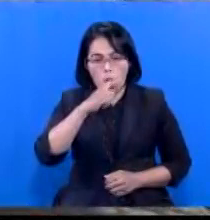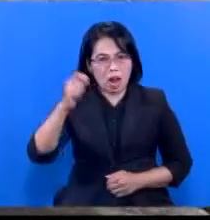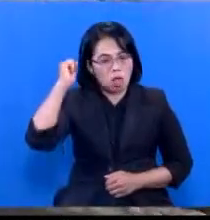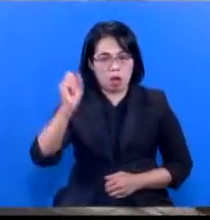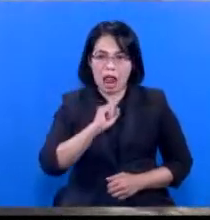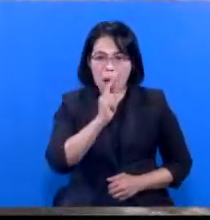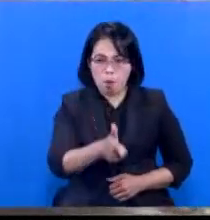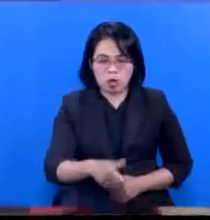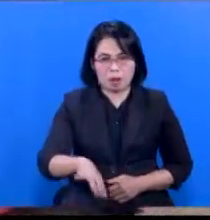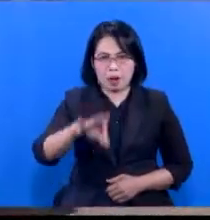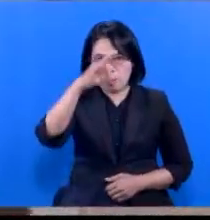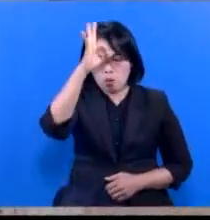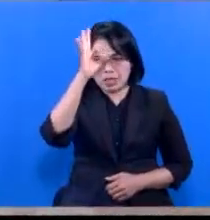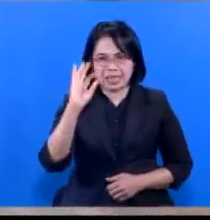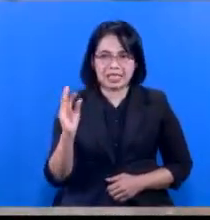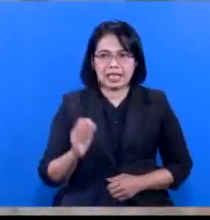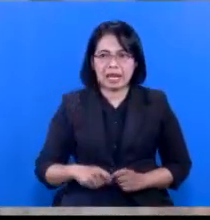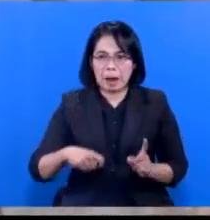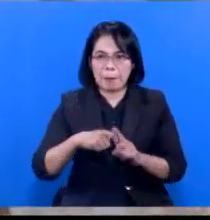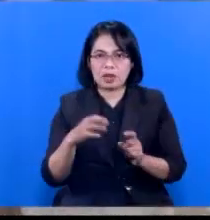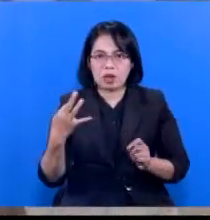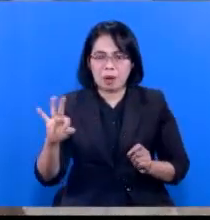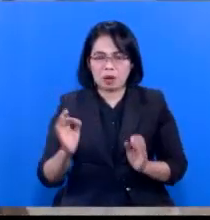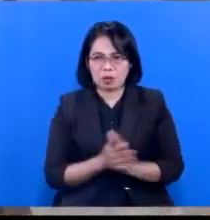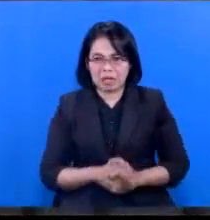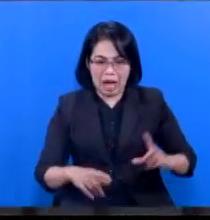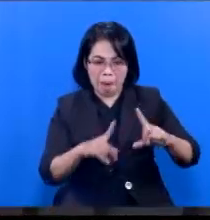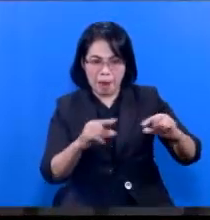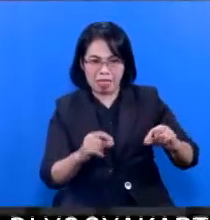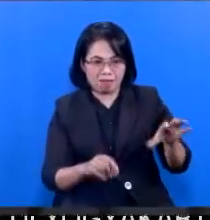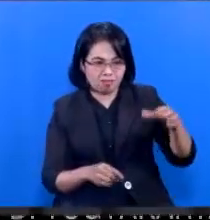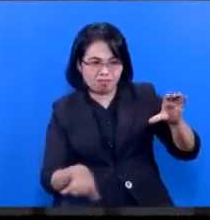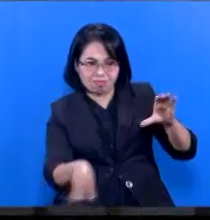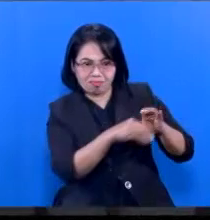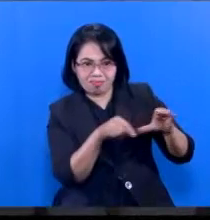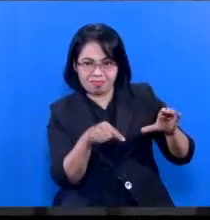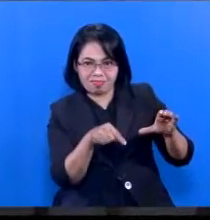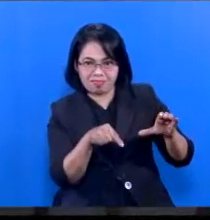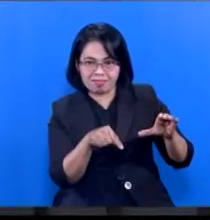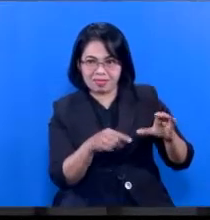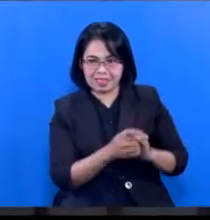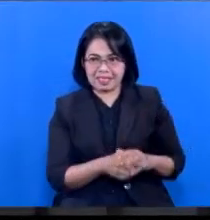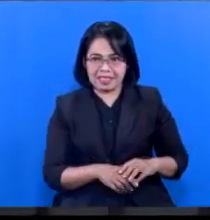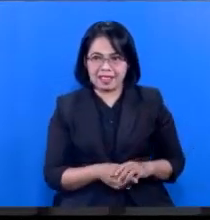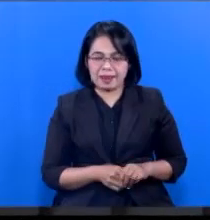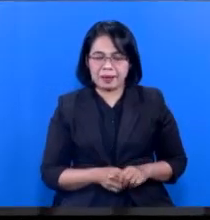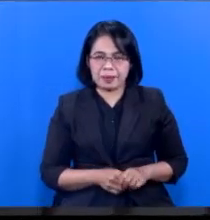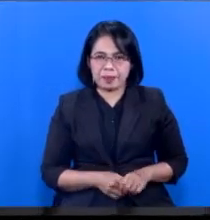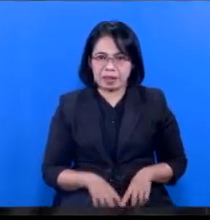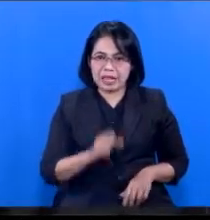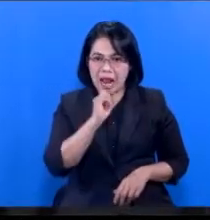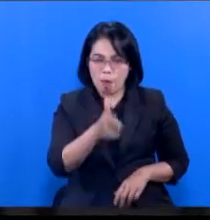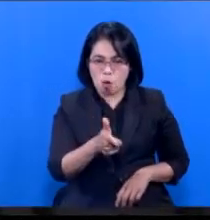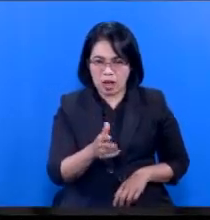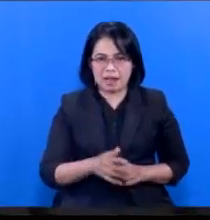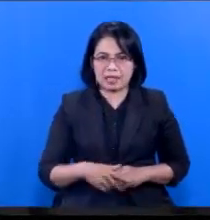sore ini ke Polsek Kebayoran Baru. Berbekal plat nomor sepeda motor yang terekam CCTV, tim Reskrim Polsek Kebayoran Baru dan Polres Metro